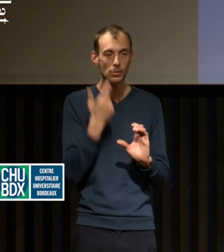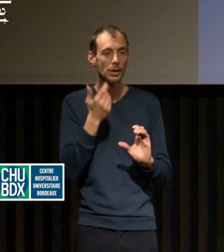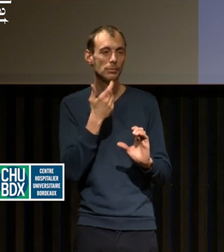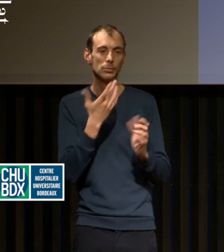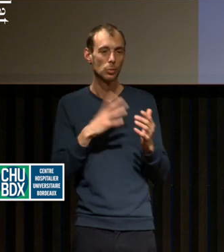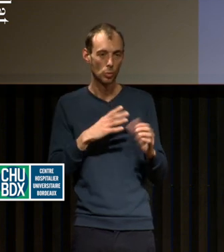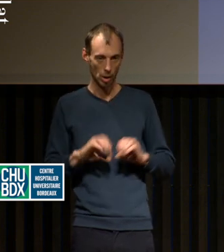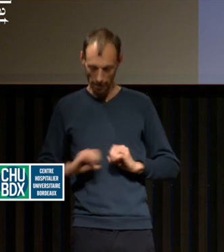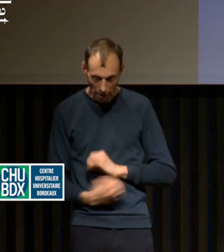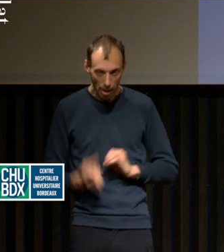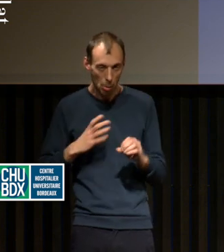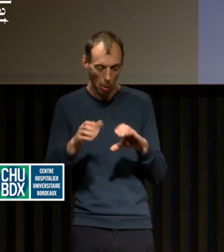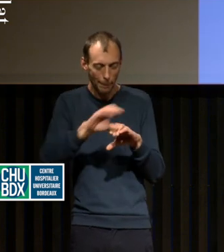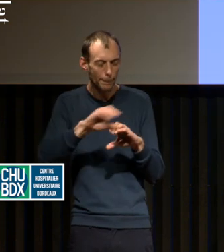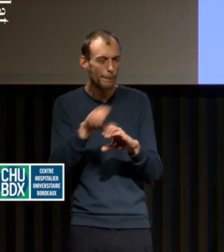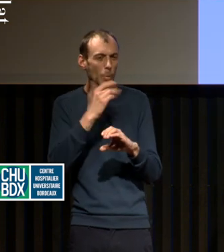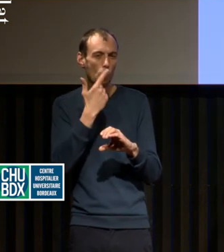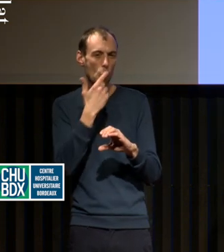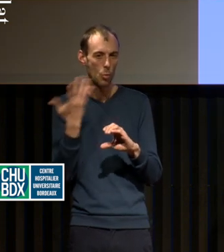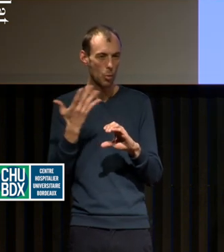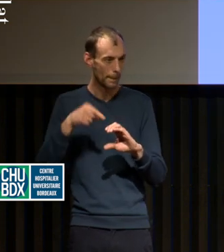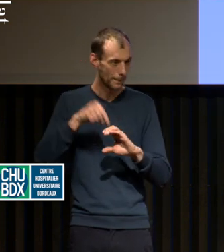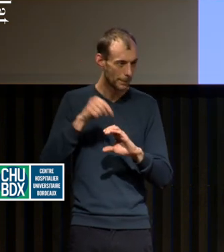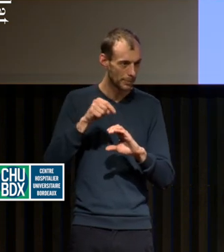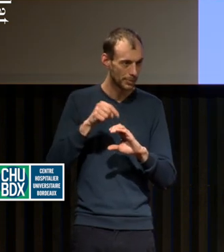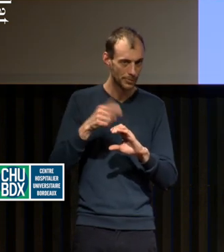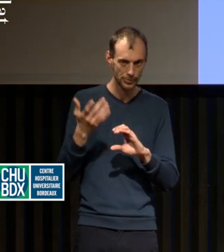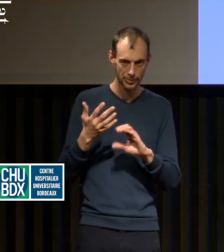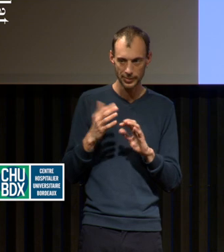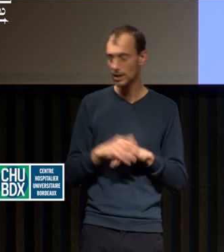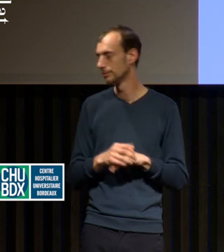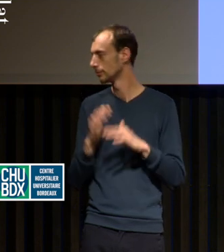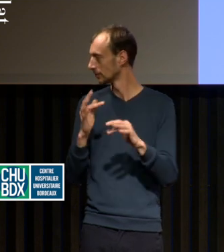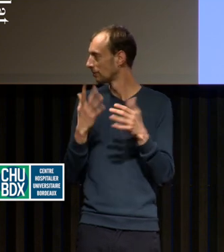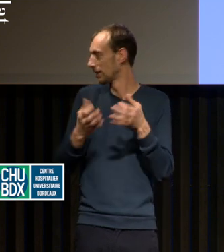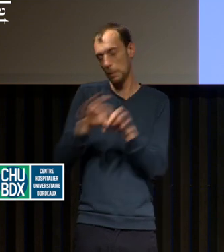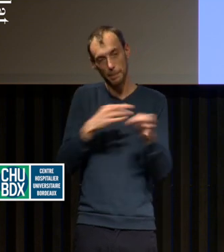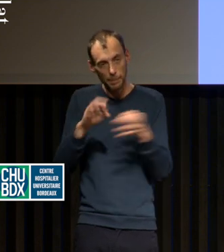cette croûte rouge, en fait, qui correspond à tous les micro-organismes qui se sont déposés